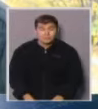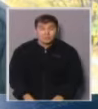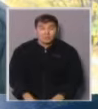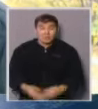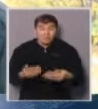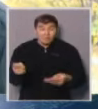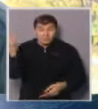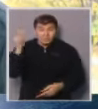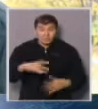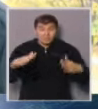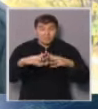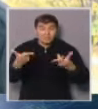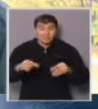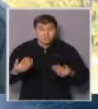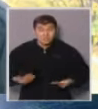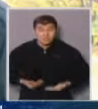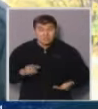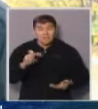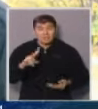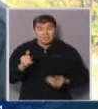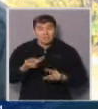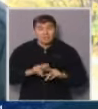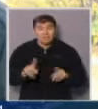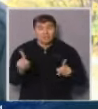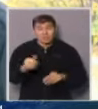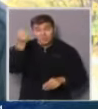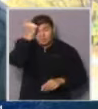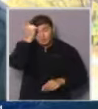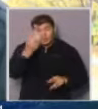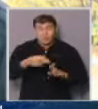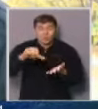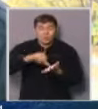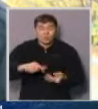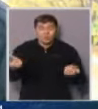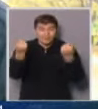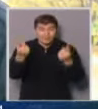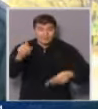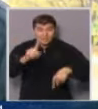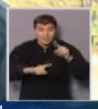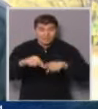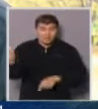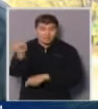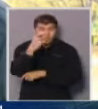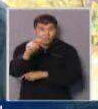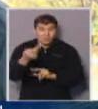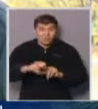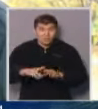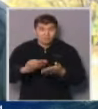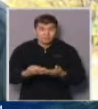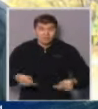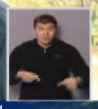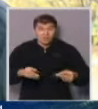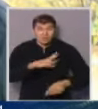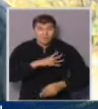Мы приехали в дом, где жил Александр Погодаев, чтобы почтить память участника Великой Отечественной войны, ветерана противопожарной